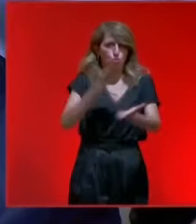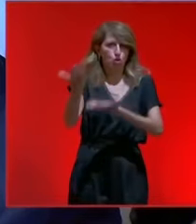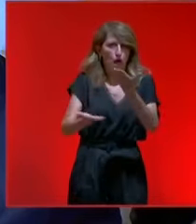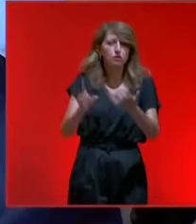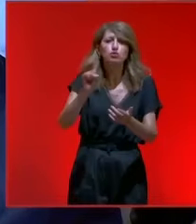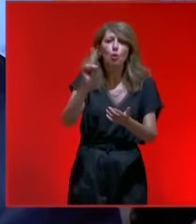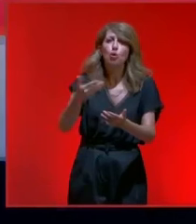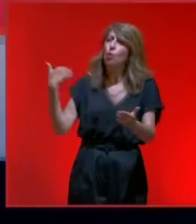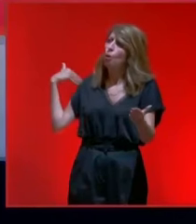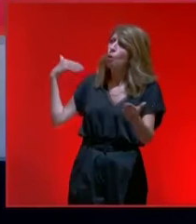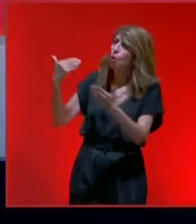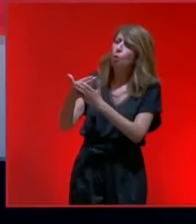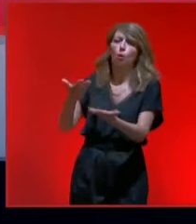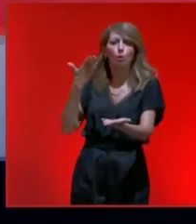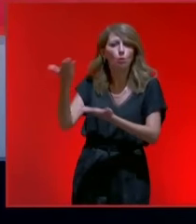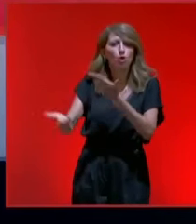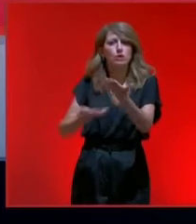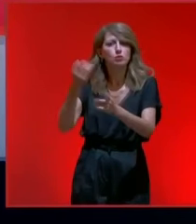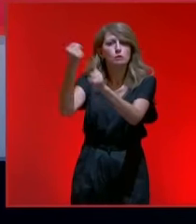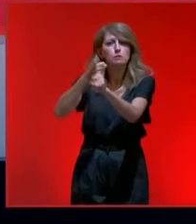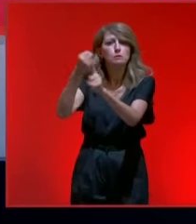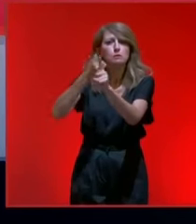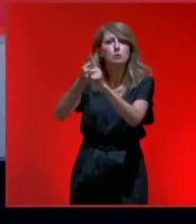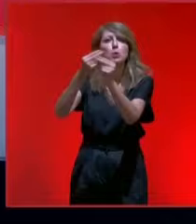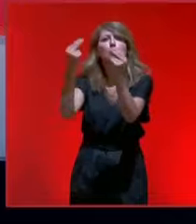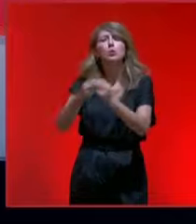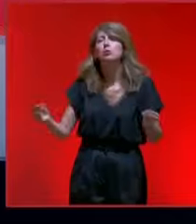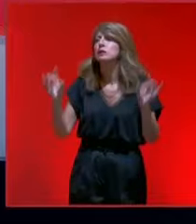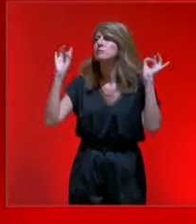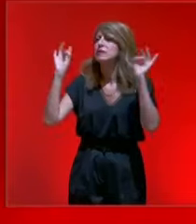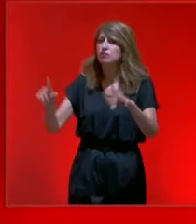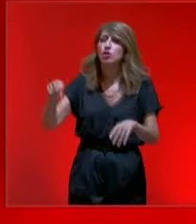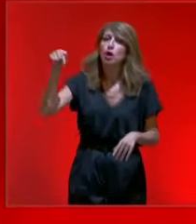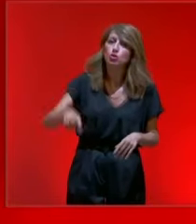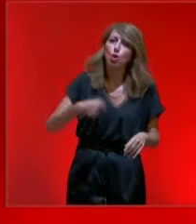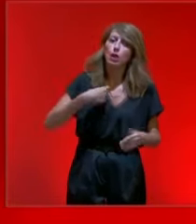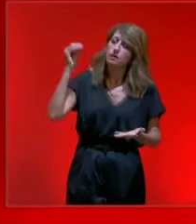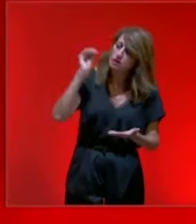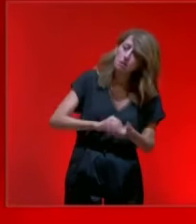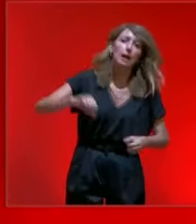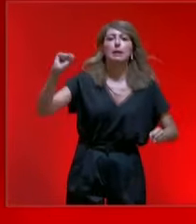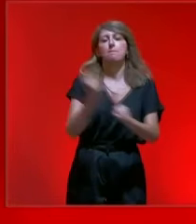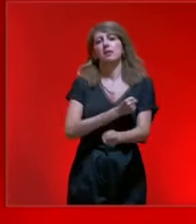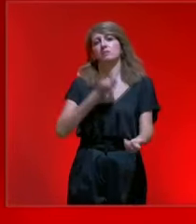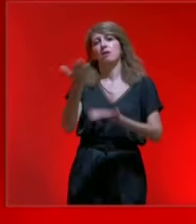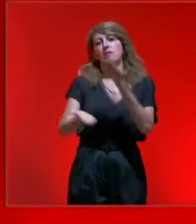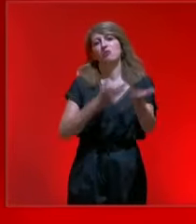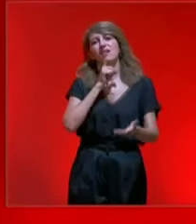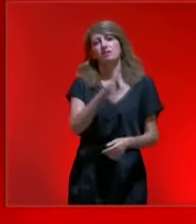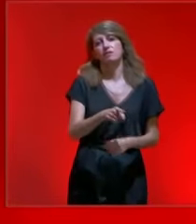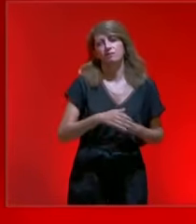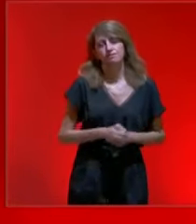επίκαιρες. Ποια είναι η κατάσταση στην Ελλάδα? Στην Ελλάδα έχουμε τη δεύτερη τετραετία Μητσοτάκη.